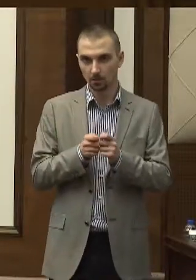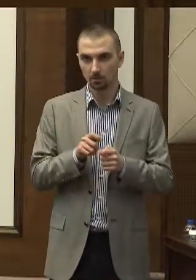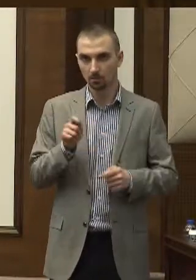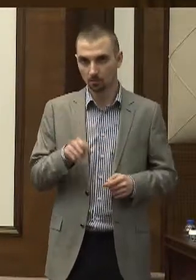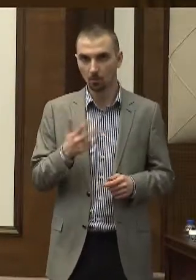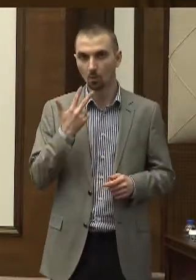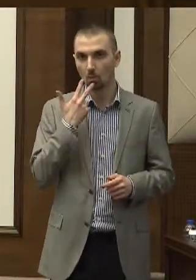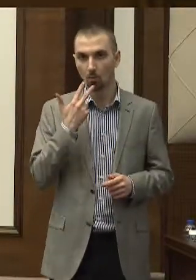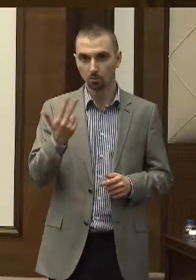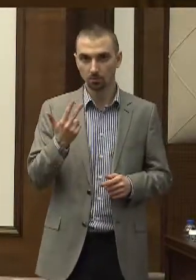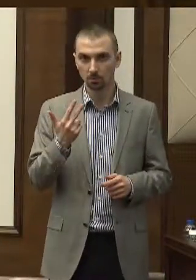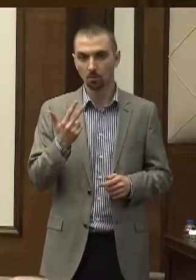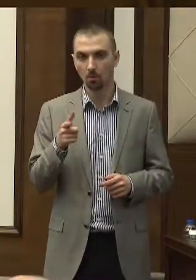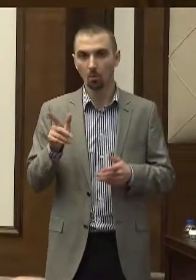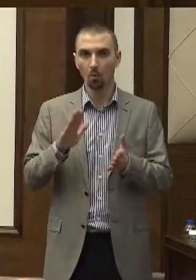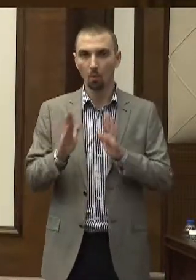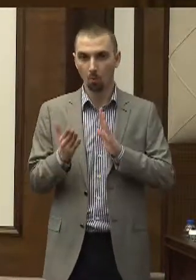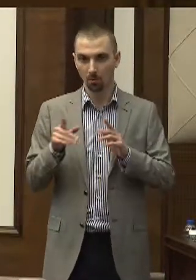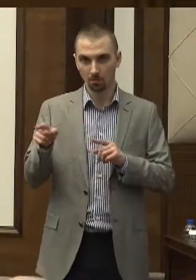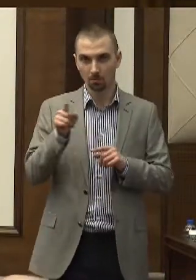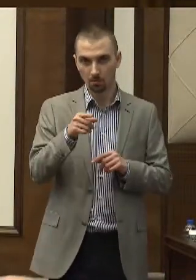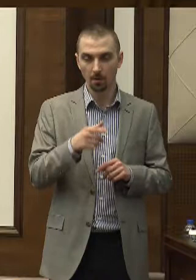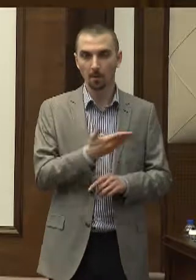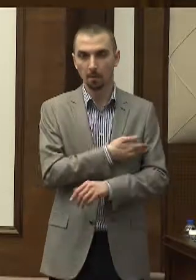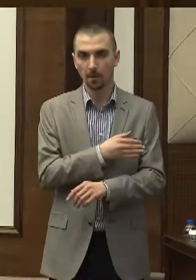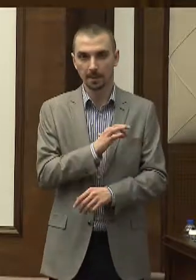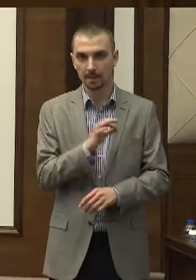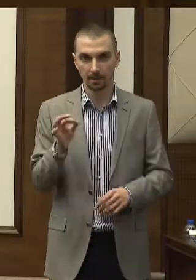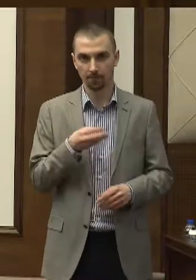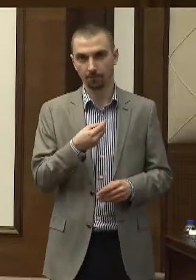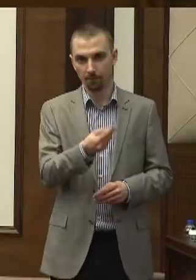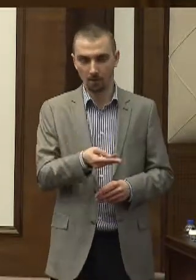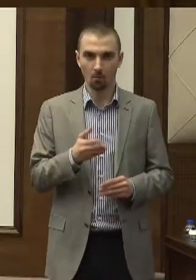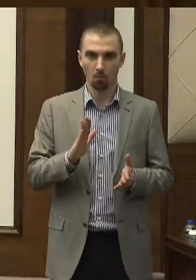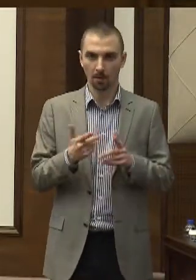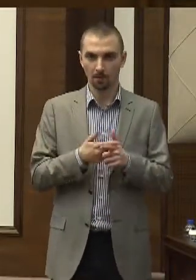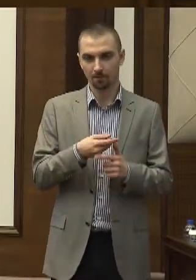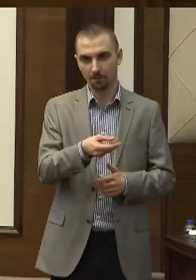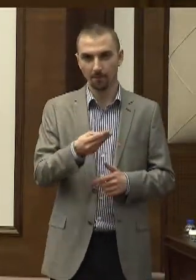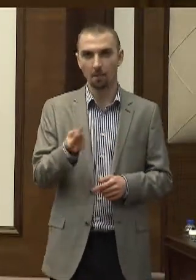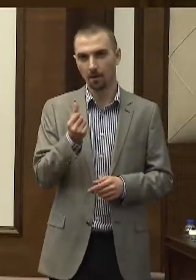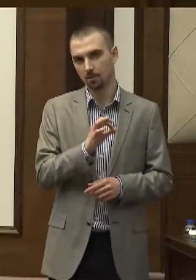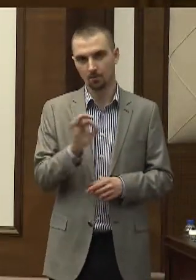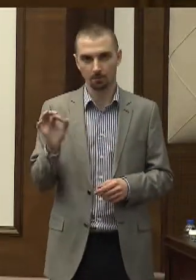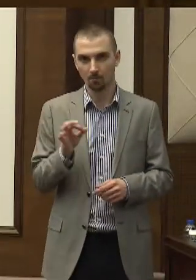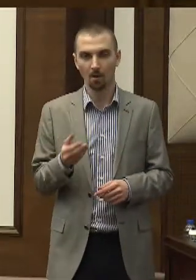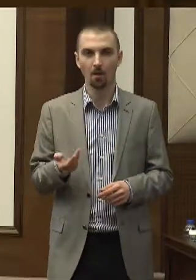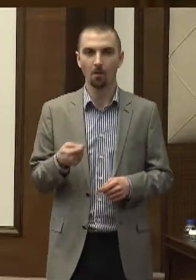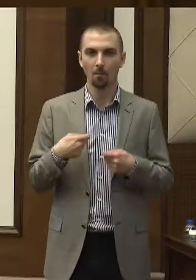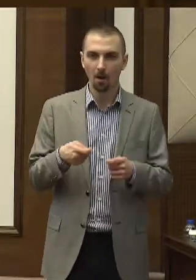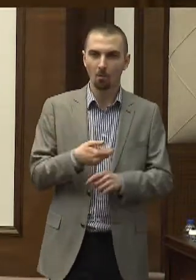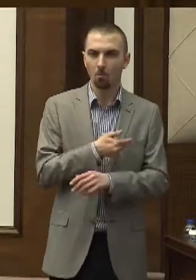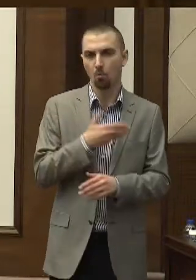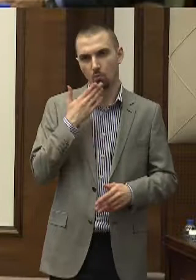bunlara 3 yıllığına o odaları bedelsiz tahsis etmemiz gerekiyor. Bunu da komisyona göndermeden